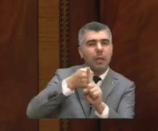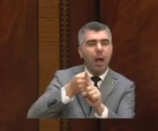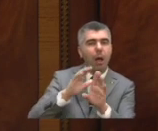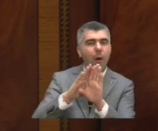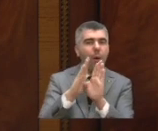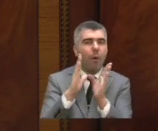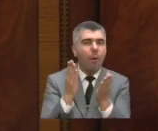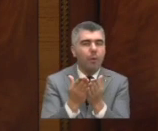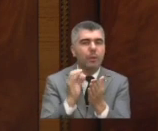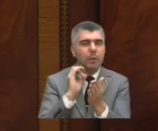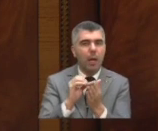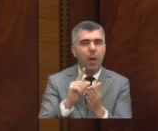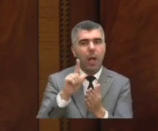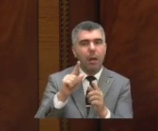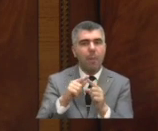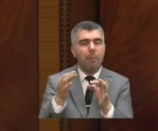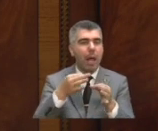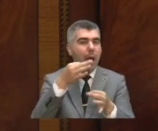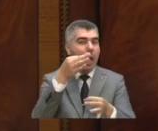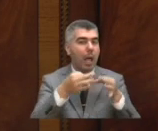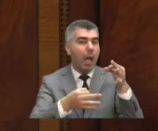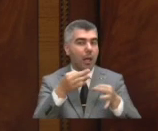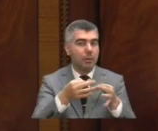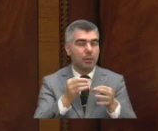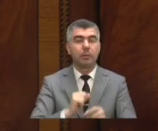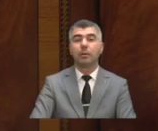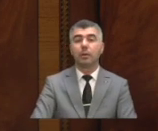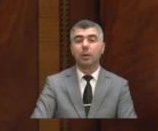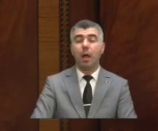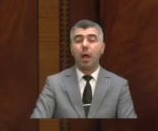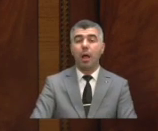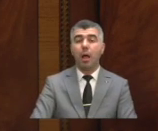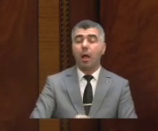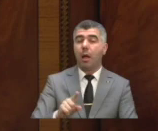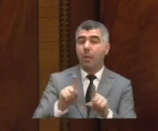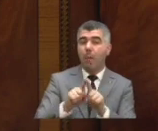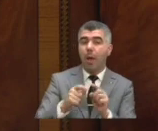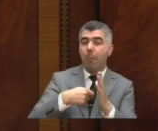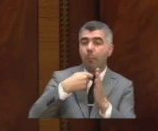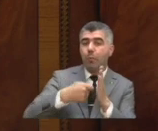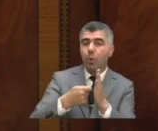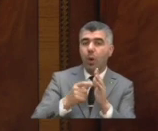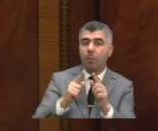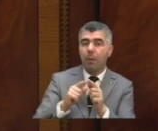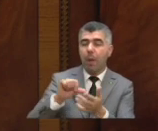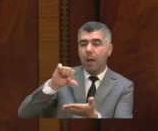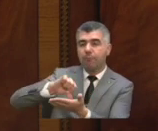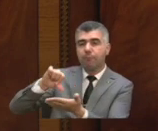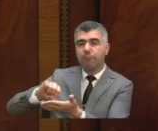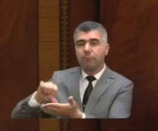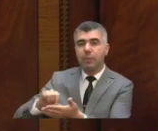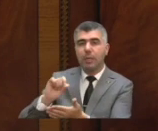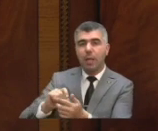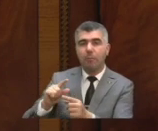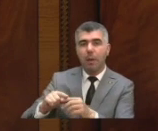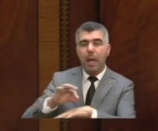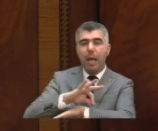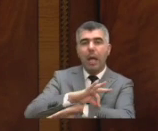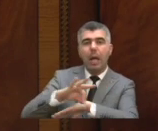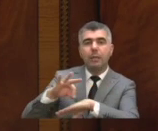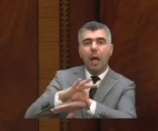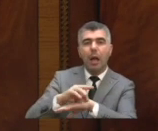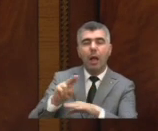قبيل اصلاح العداله ومواصله ورش لا تمركز اداري والمضي في تنزيل الجهويه